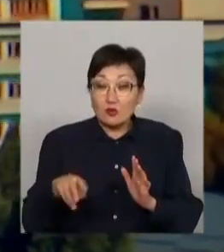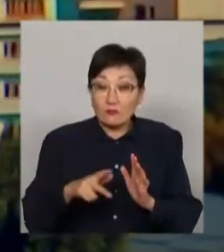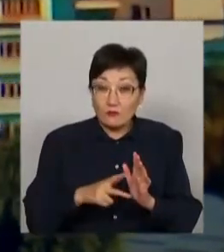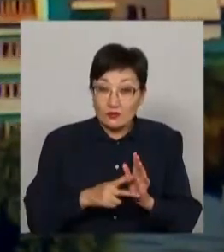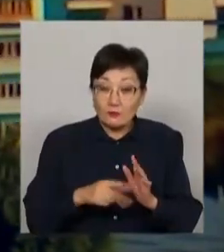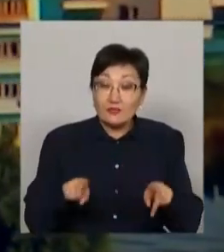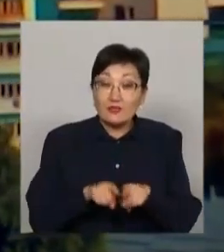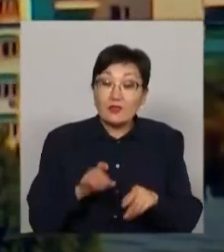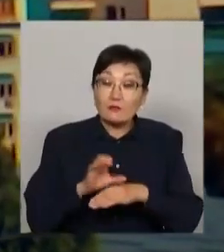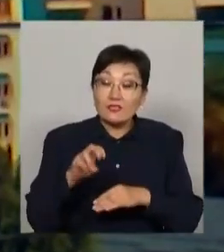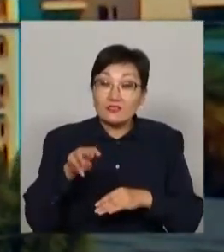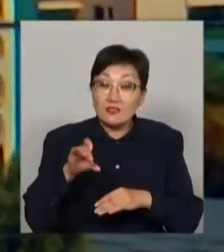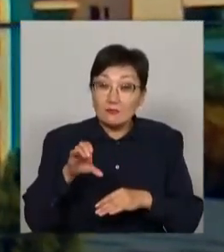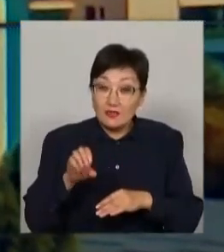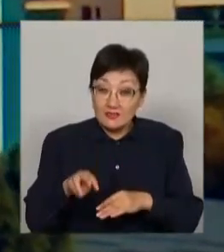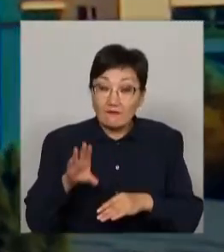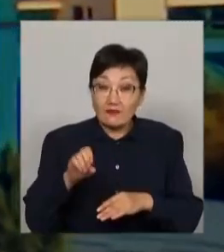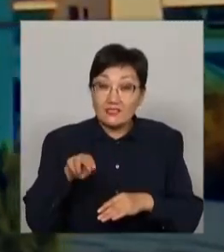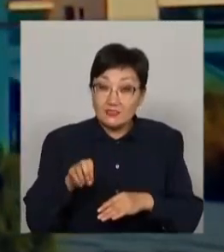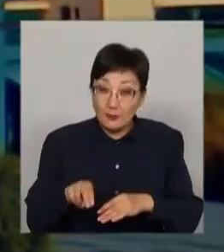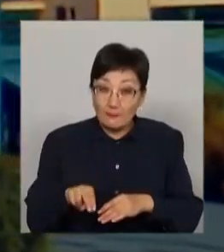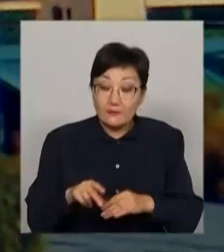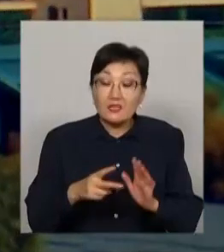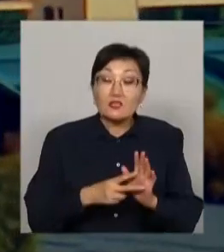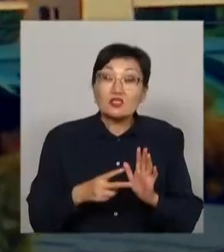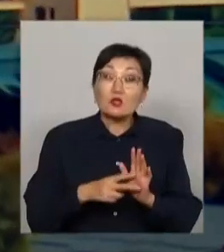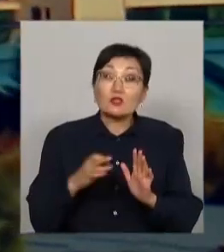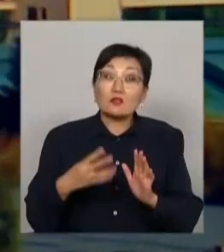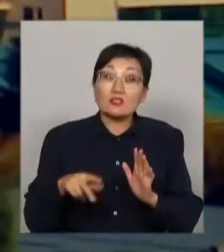275-2048, а также отправлять смс-сообщение на наш WhatsApp